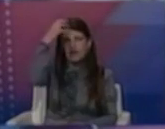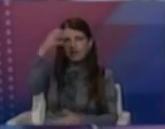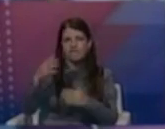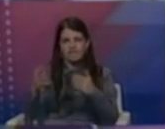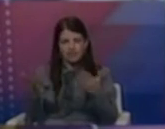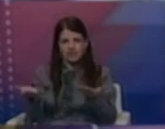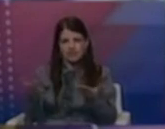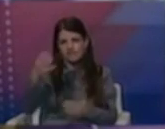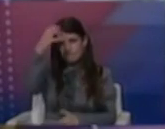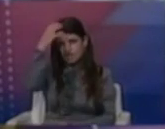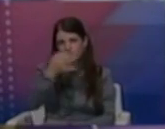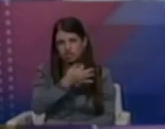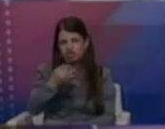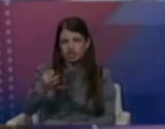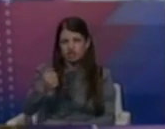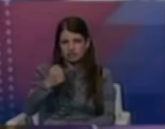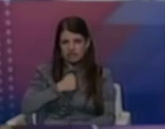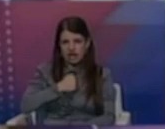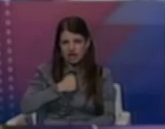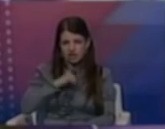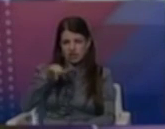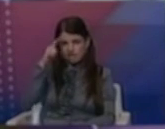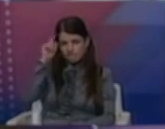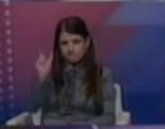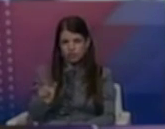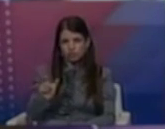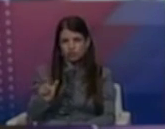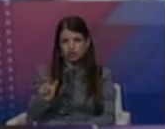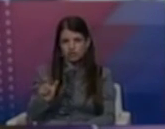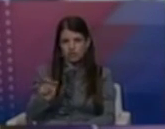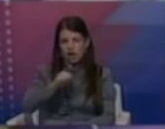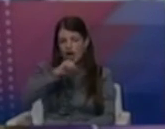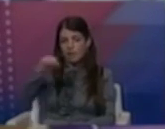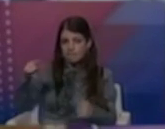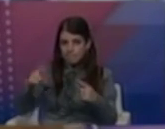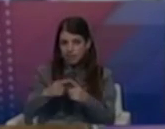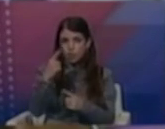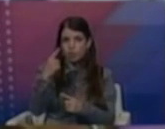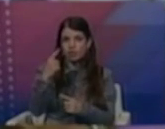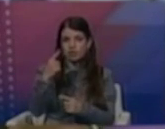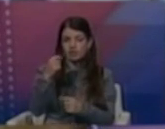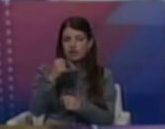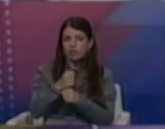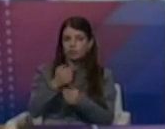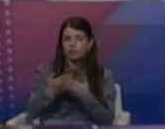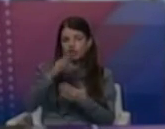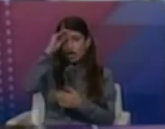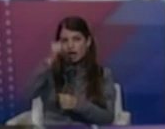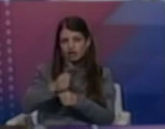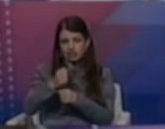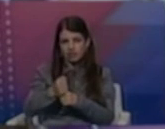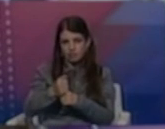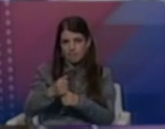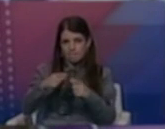Għalhekk, gvern ġdid immexxi minni jekk jingħata l-fiduċja se jaġixxi immedjatament biex ħaddiema li jaqraw